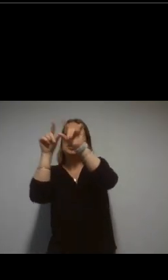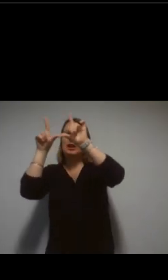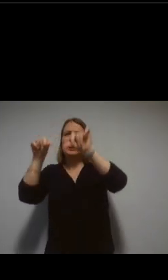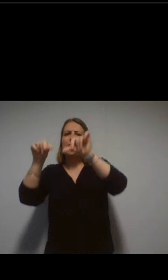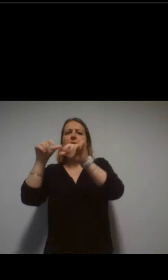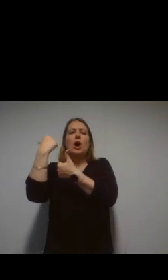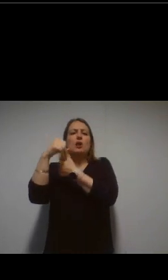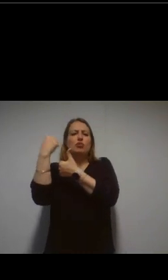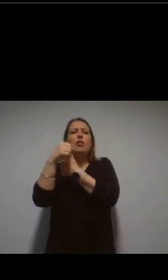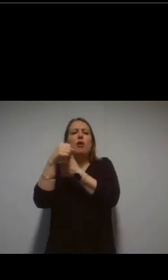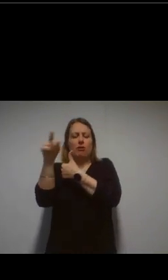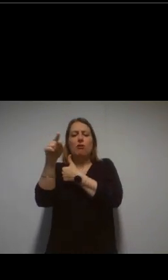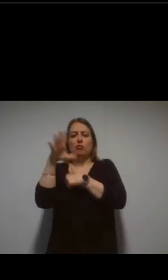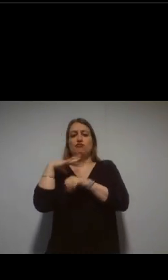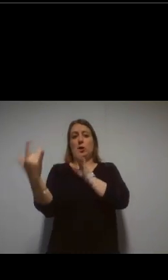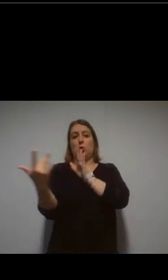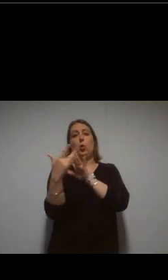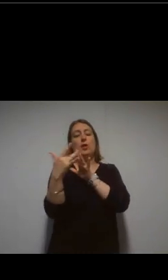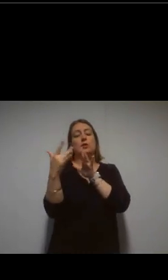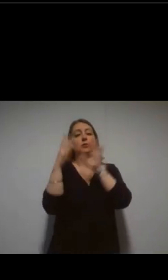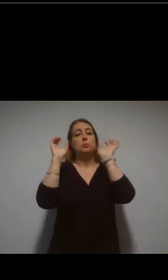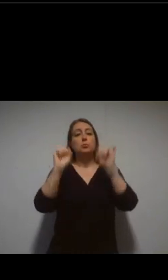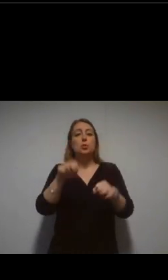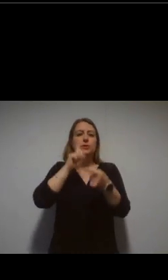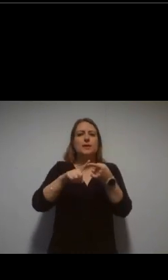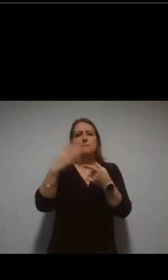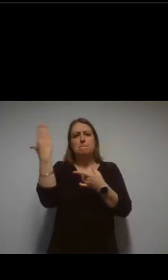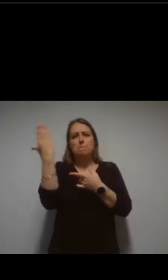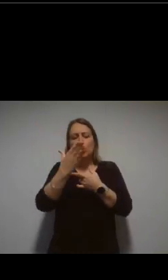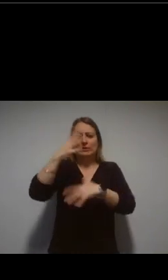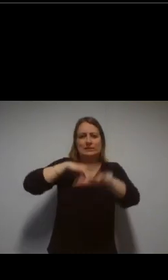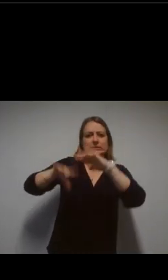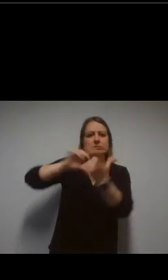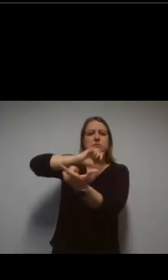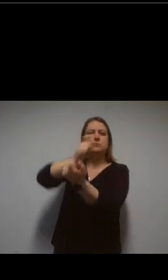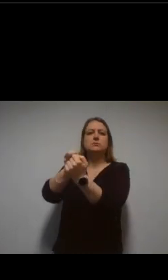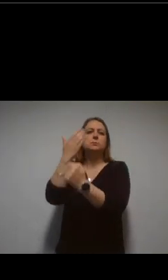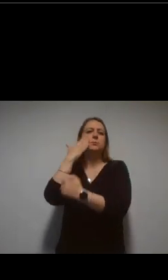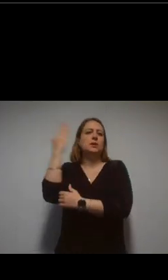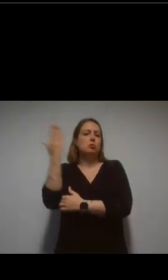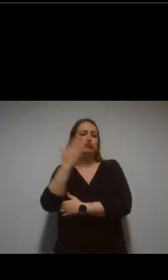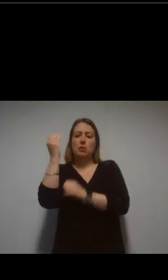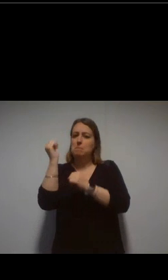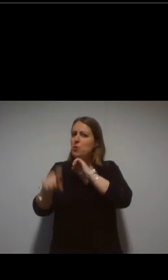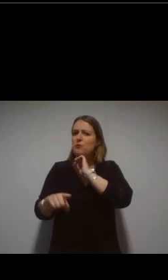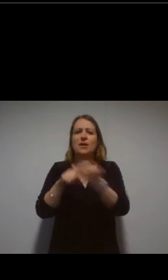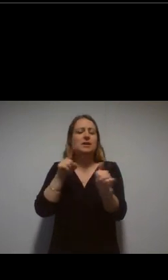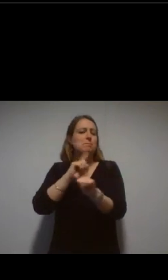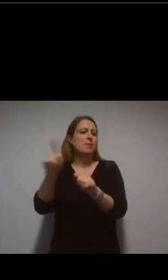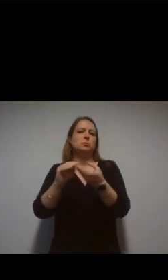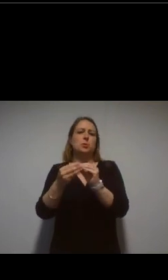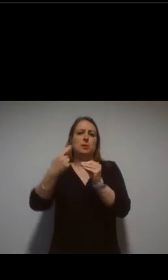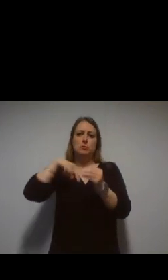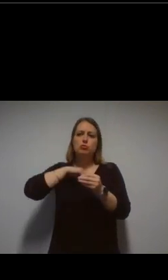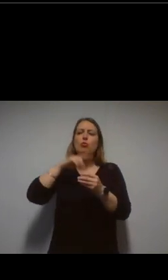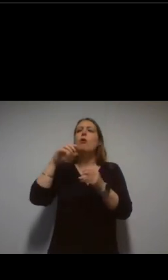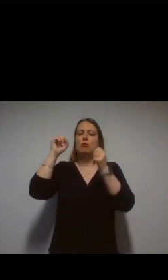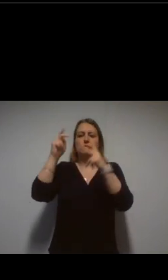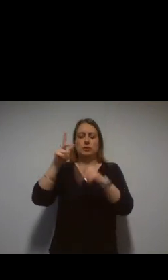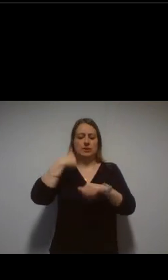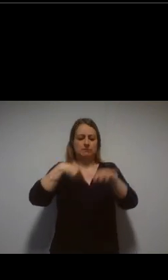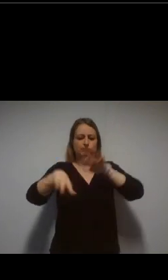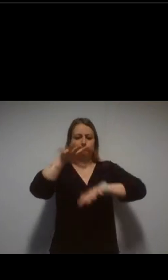à activer et à solliciter en cas de besoin d'aménagement spécifique. Il ne faut pas hésiter à le faire. C'est comme ça que nous, on proposera des événements de